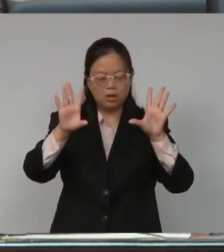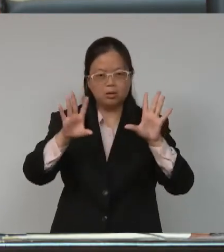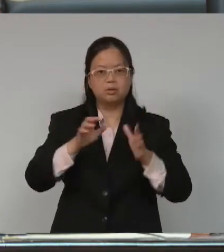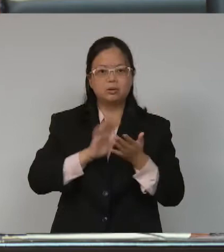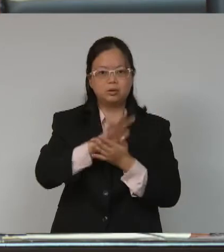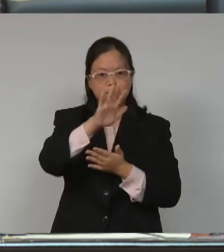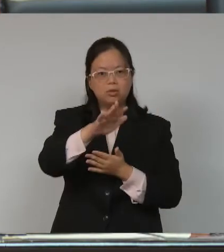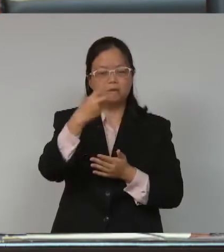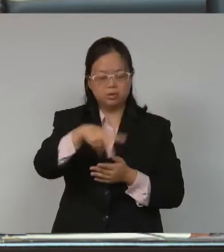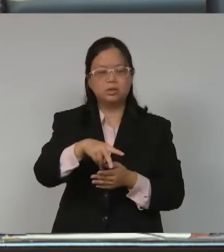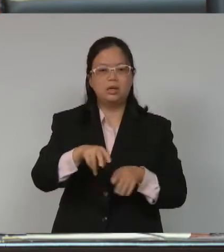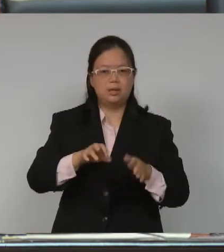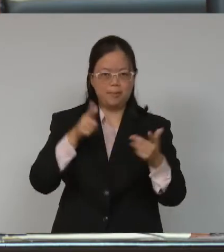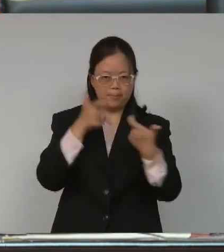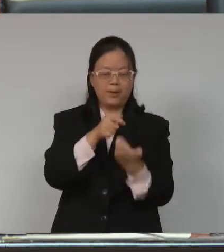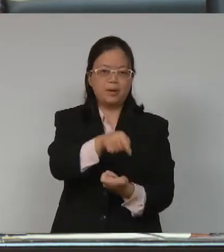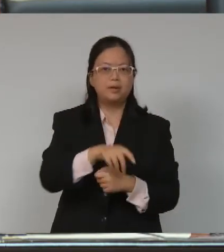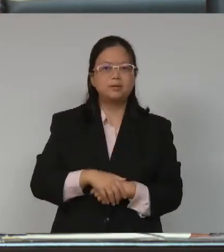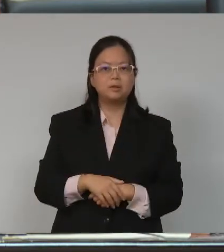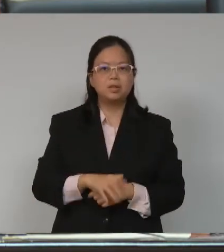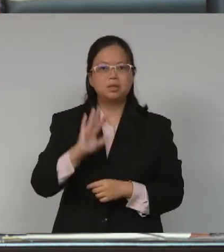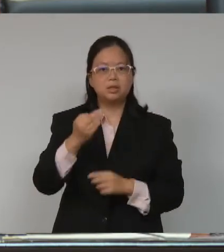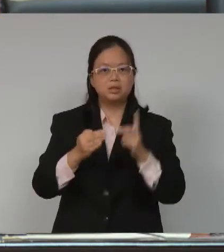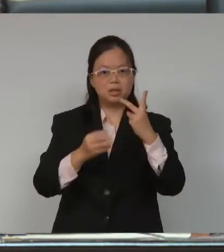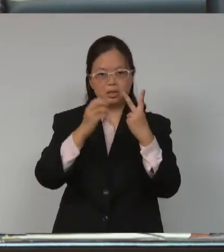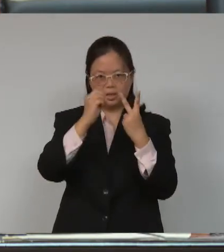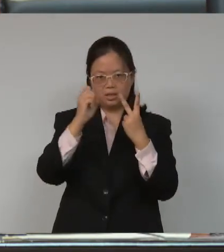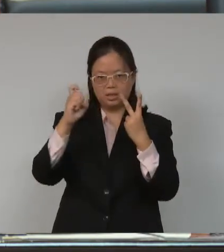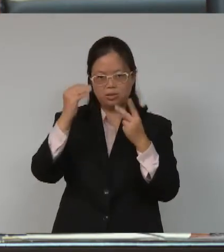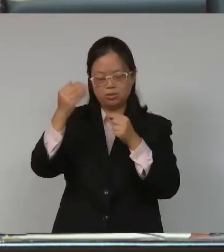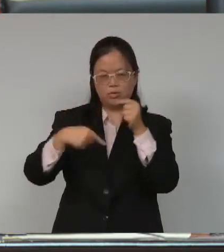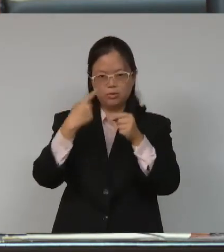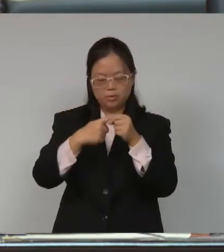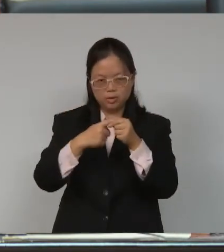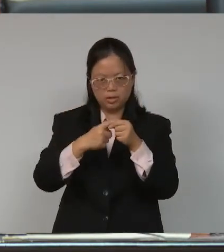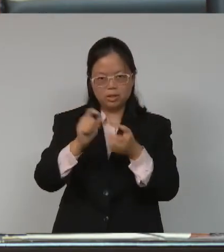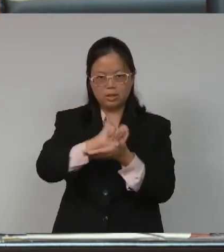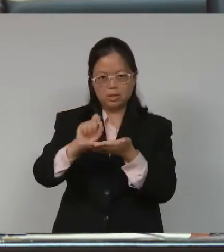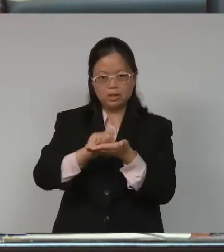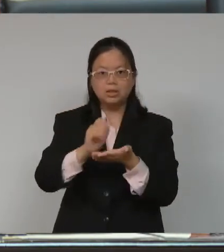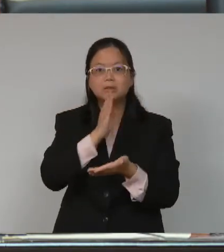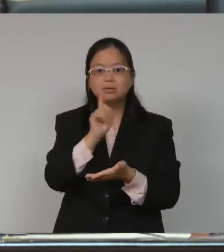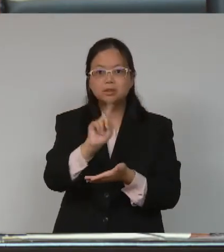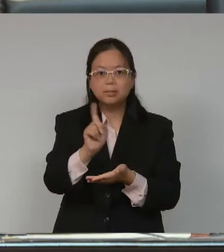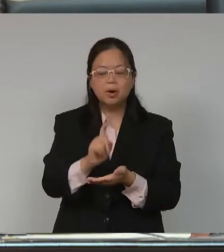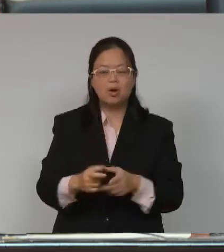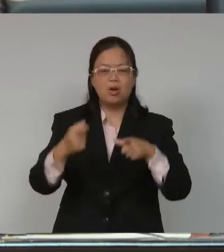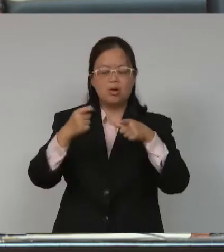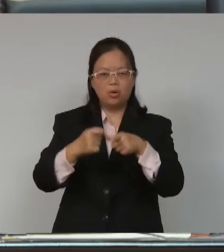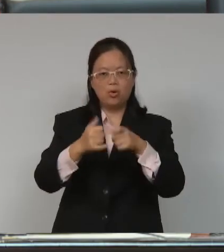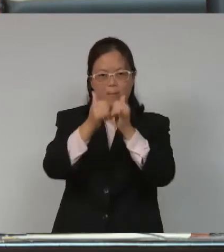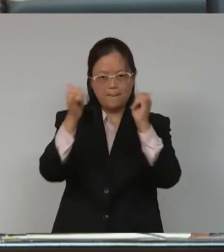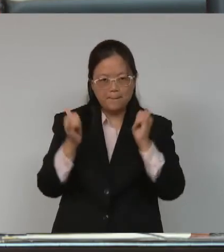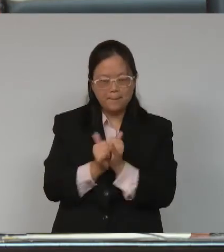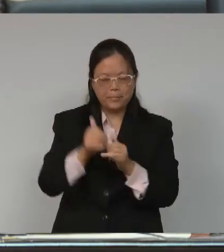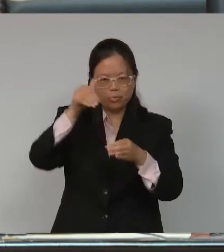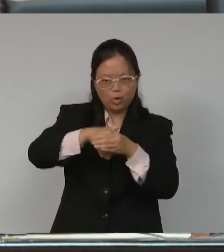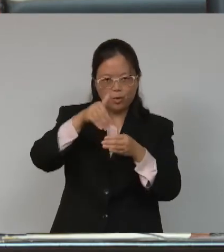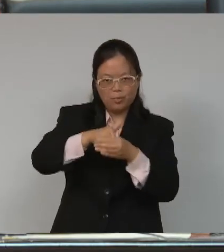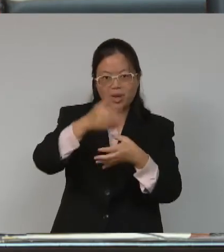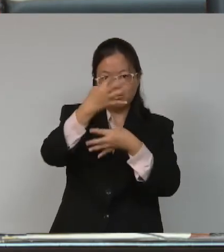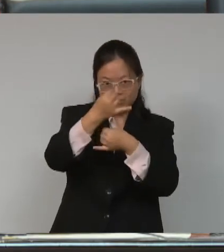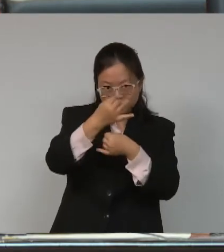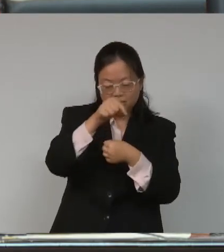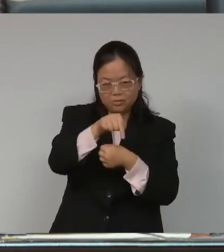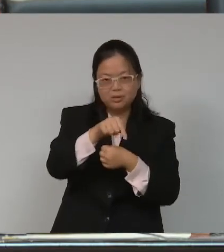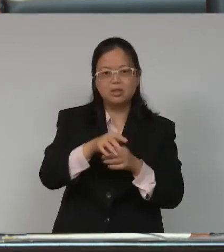啊，所以这是很所以但是我们因为2019年修正的话，它直接写成公民投票日，变成法律解释上来说，它其实还是应该是只有针